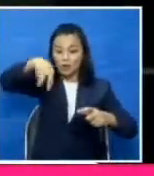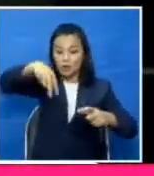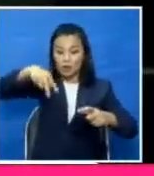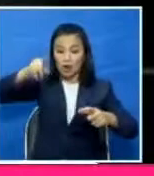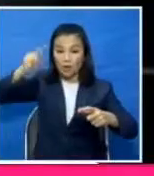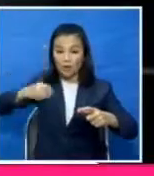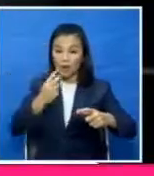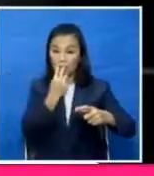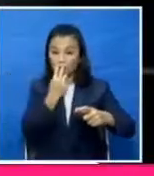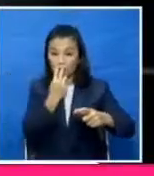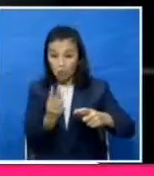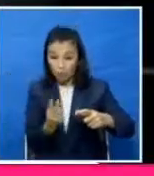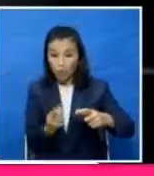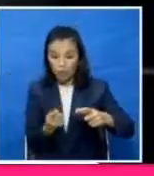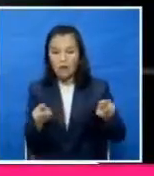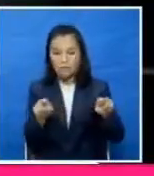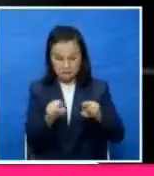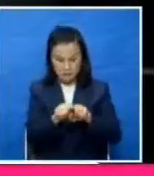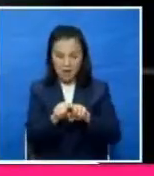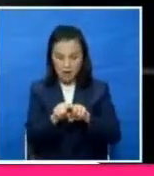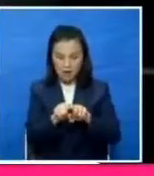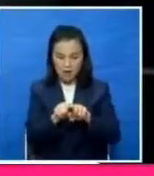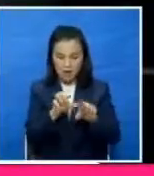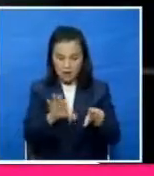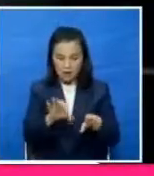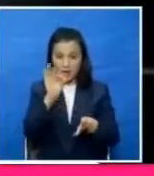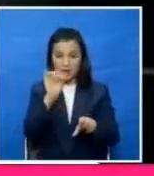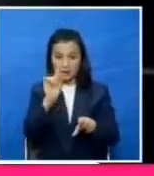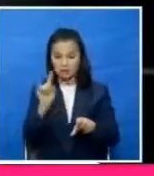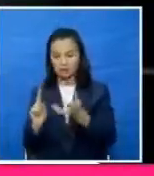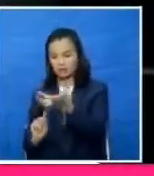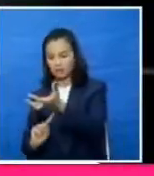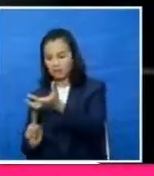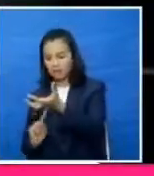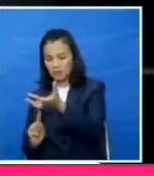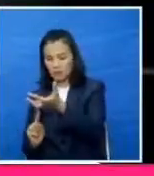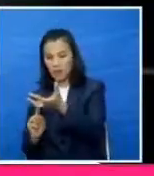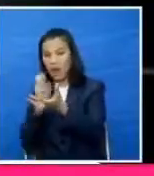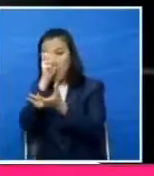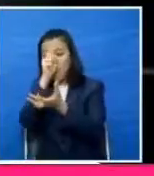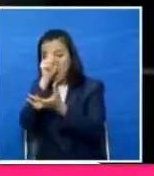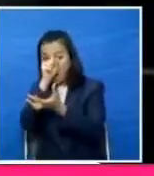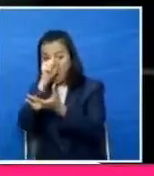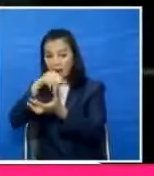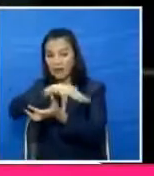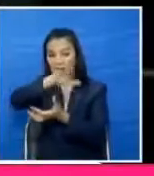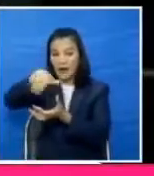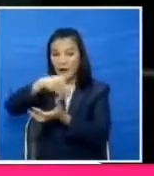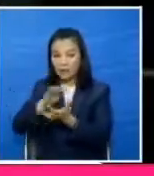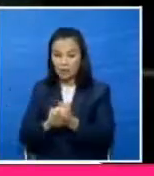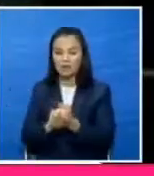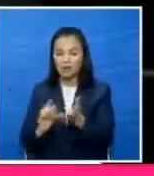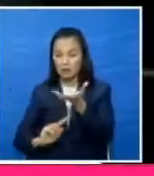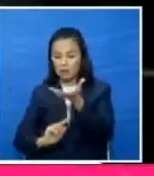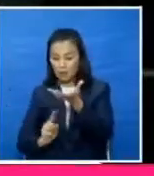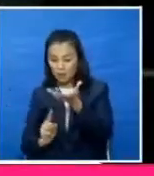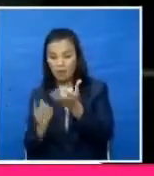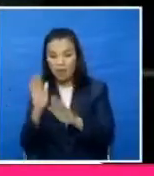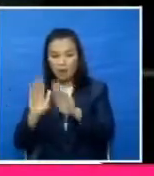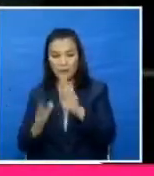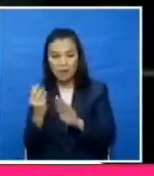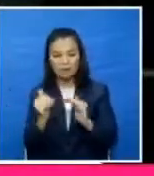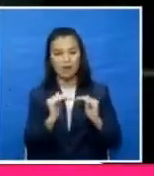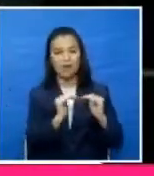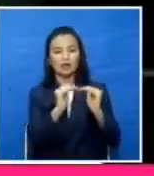บนะคะก็จะใช้วิธีเดียวกันทั้งหมดโดยสุ่มตัวอย่างมา1ลูกแล้วชั่งน้ำหนักซึ่งลูกบอลทุกกล่องนะคะจะมีน้ำหนักโดยเฉลี่ยเท่